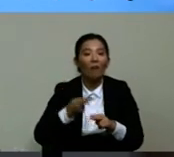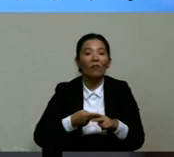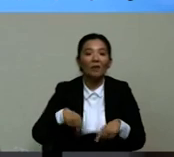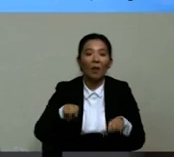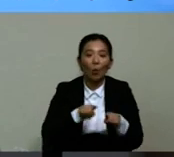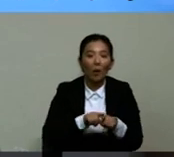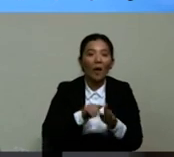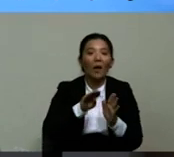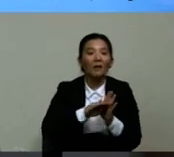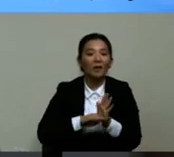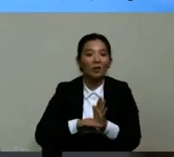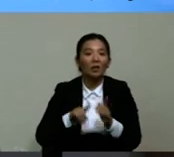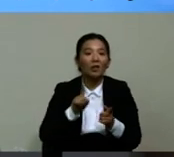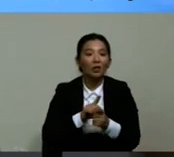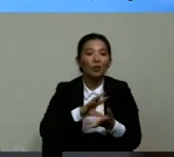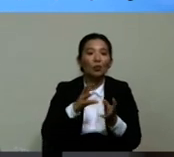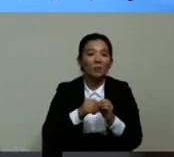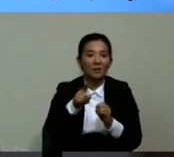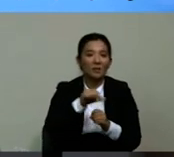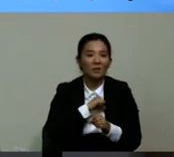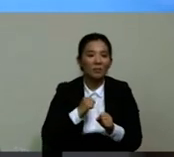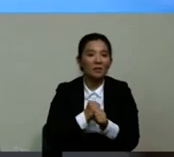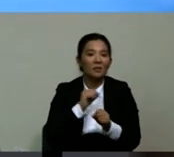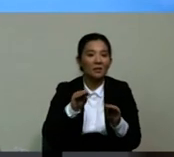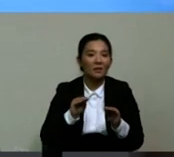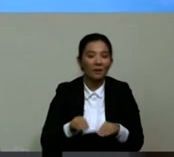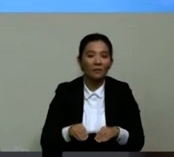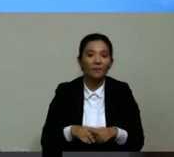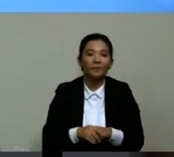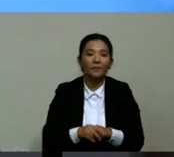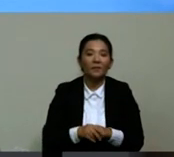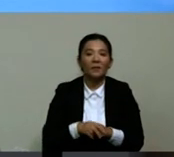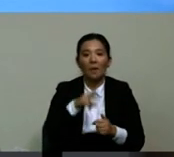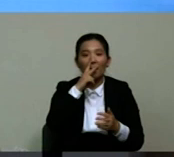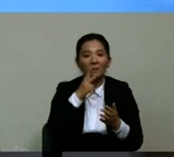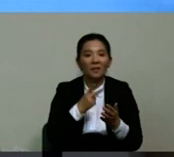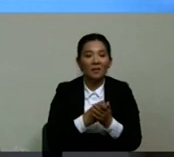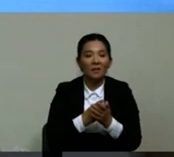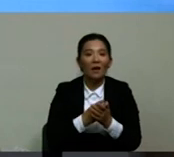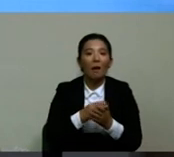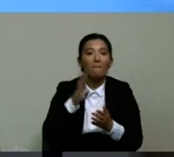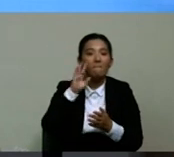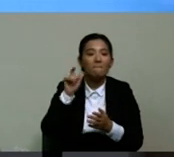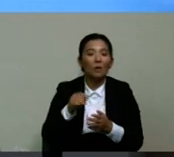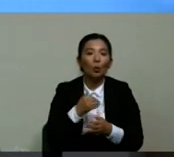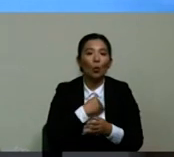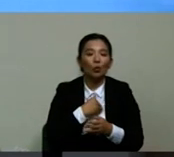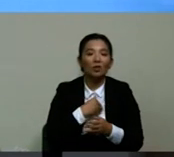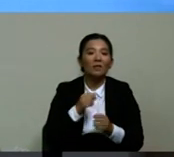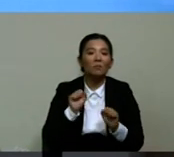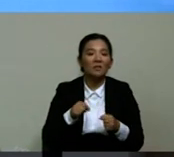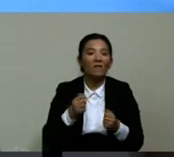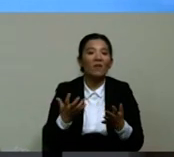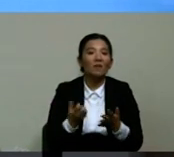такой алгоритм вы должны суметь составить. Теперь посмотрите, укладчик хочет иметь